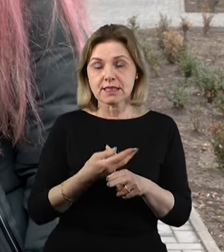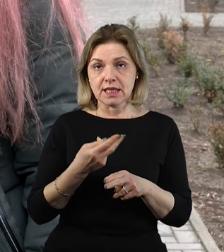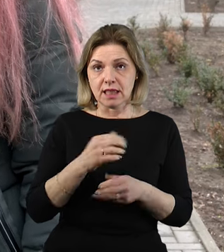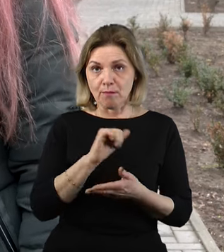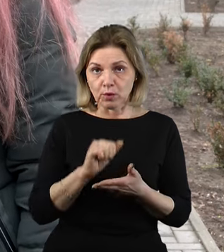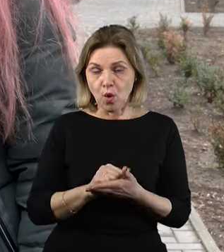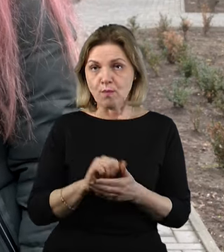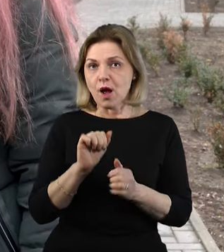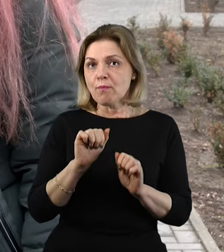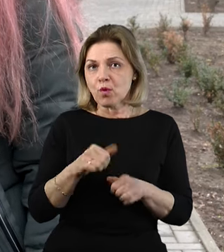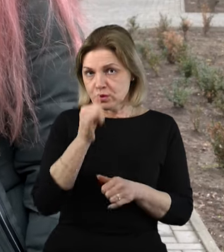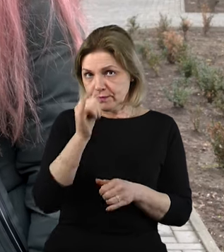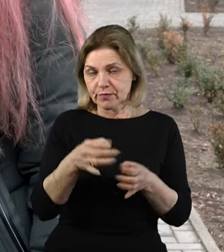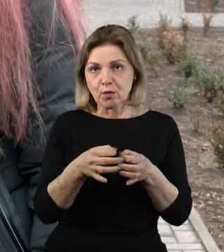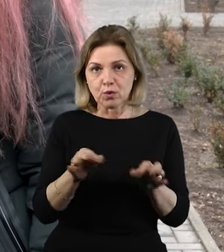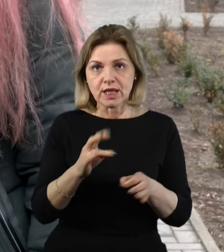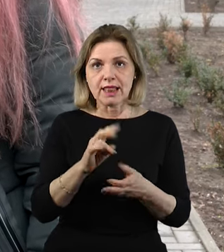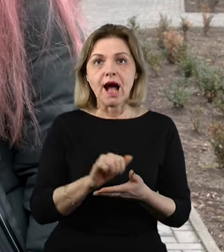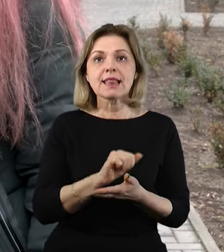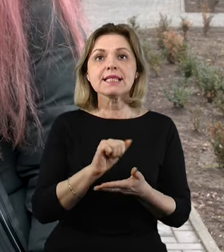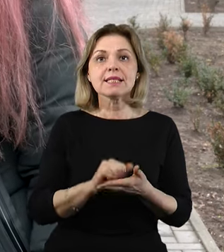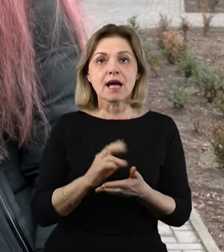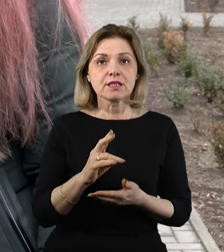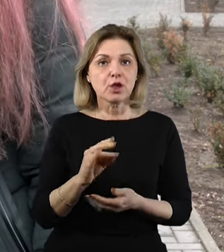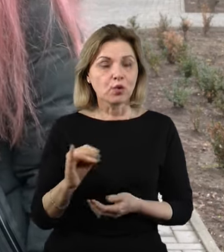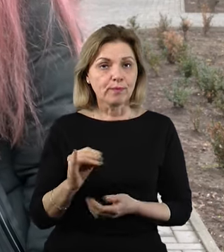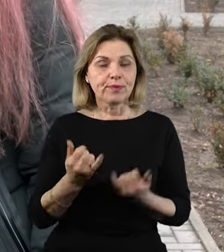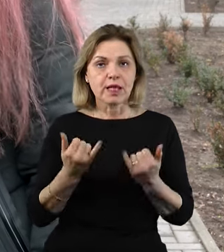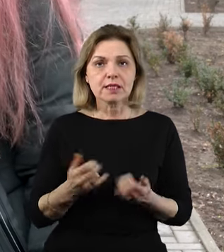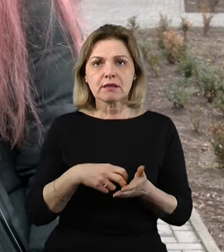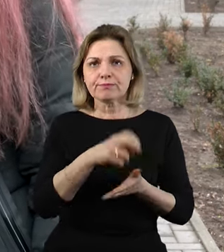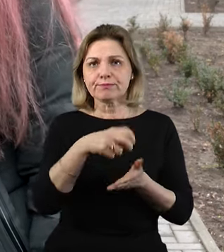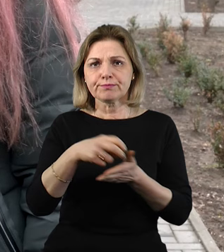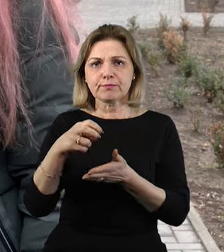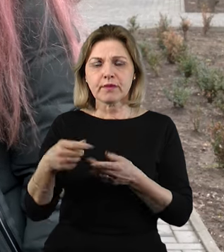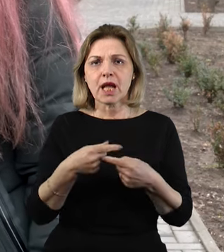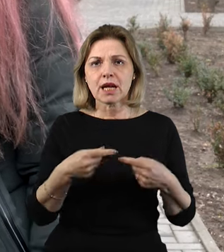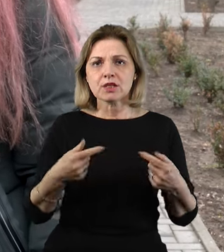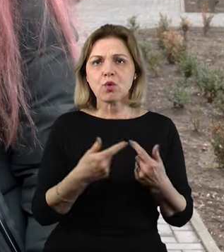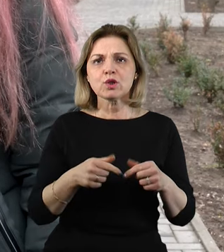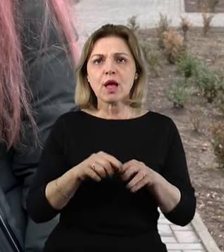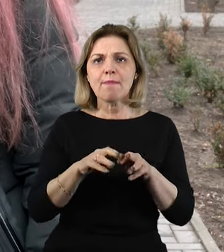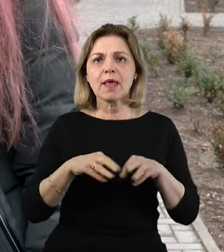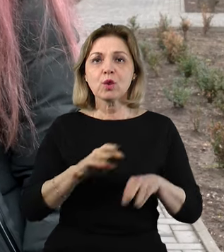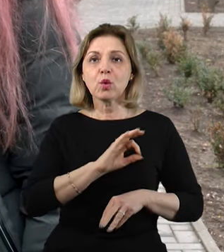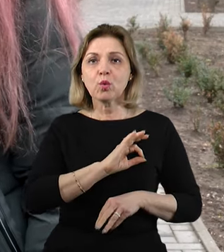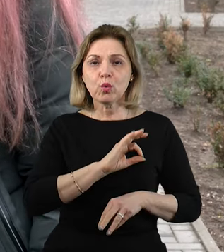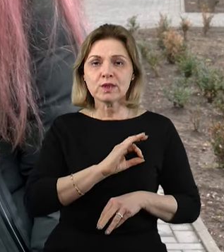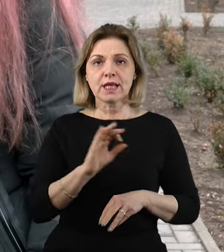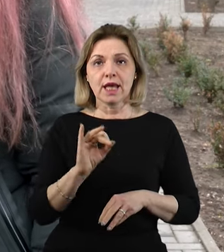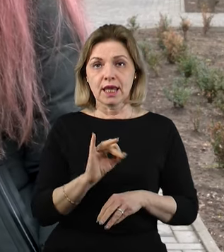допустити. Зараз написали листи в різноманітні державні установи, такі як Мін'юст,